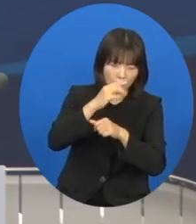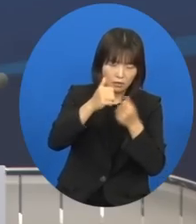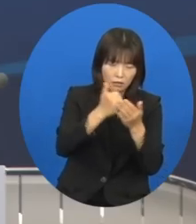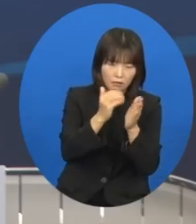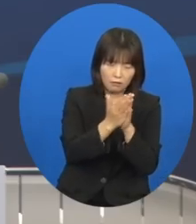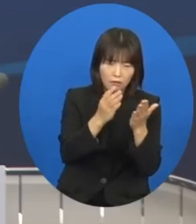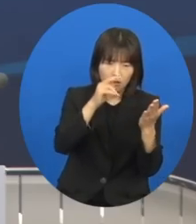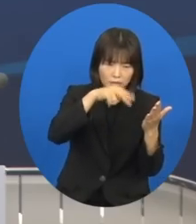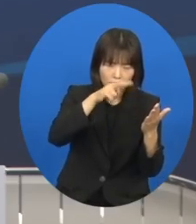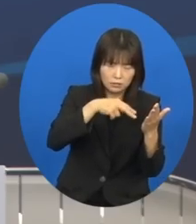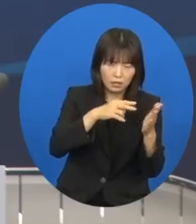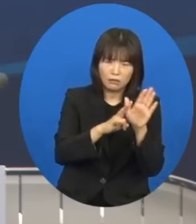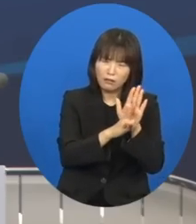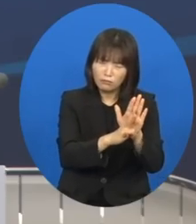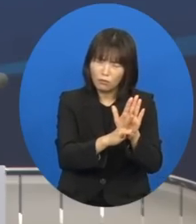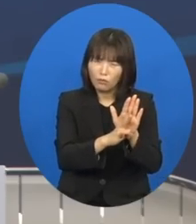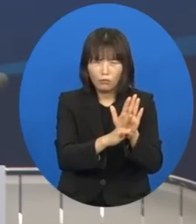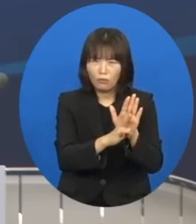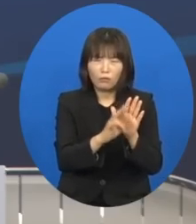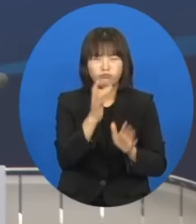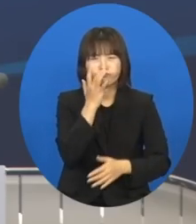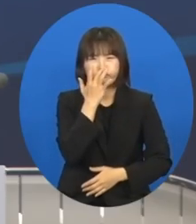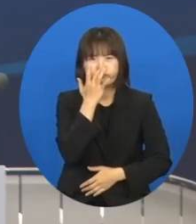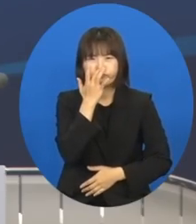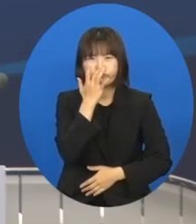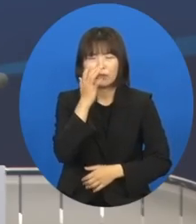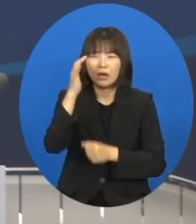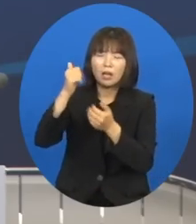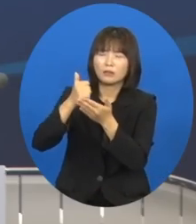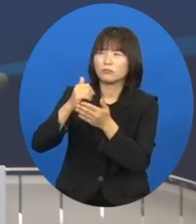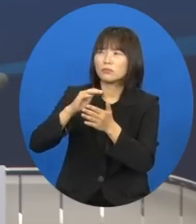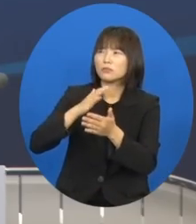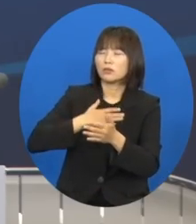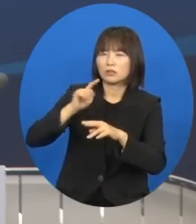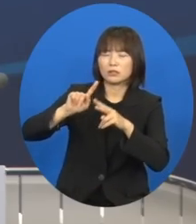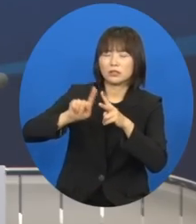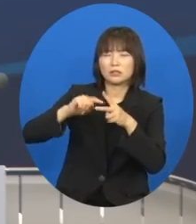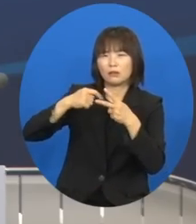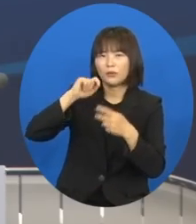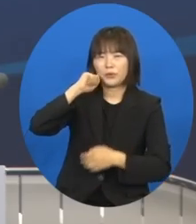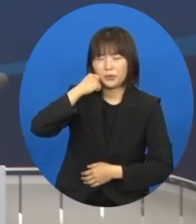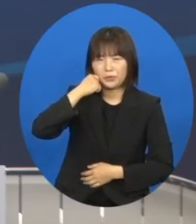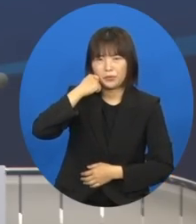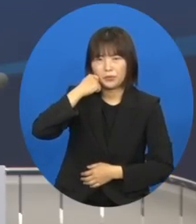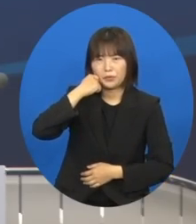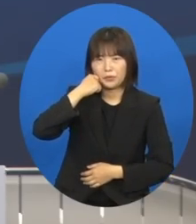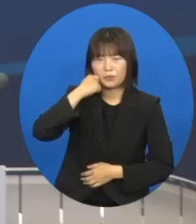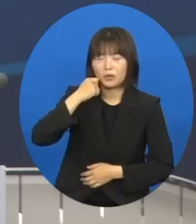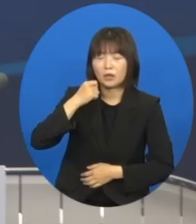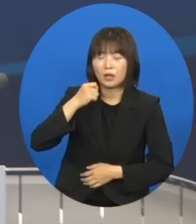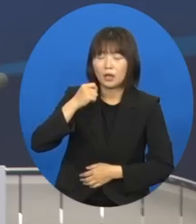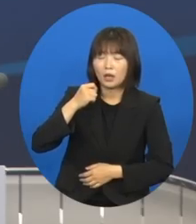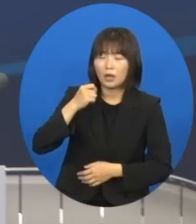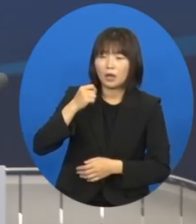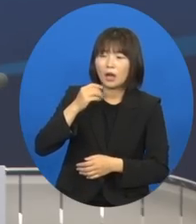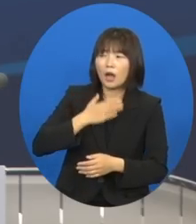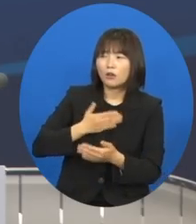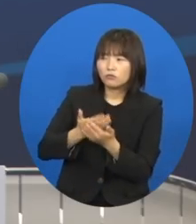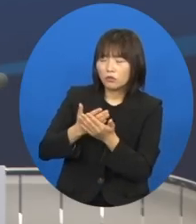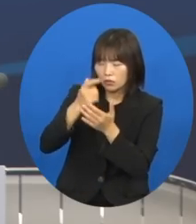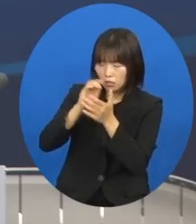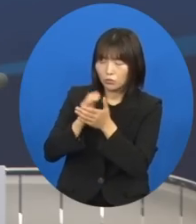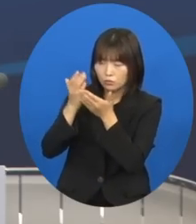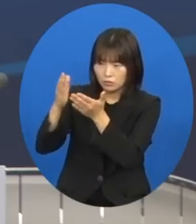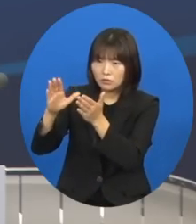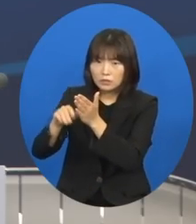계시록이 자꾸 막히는 거예요. 하나님 저 이해를 못하겠습니다. 제 수준에서 좀 알려주세요라고 기도할 때 하나님 그때 깨닫게 해주신 게